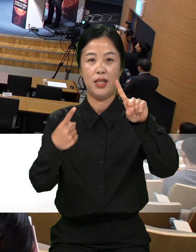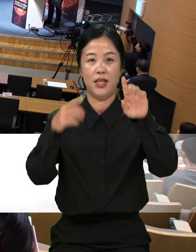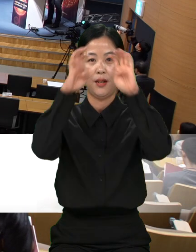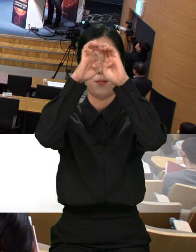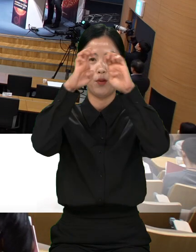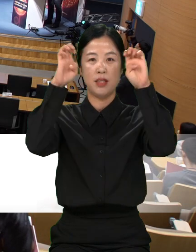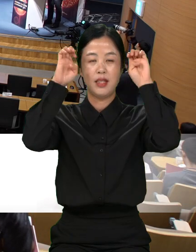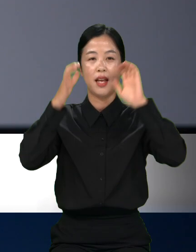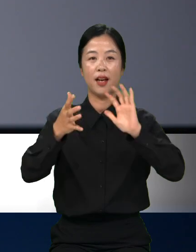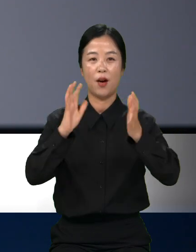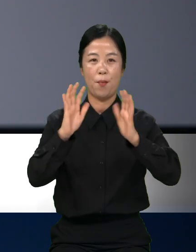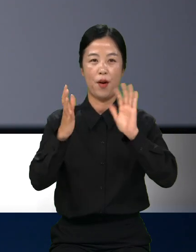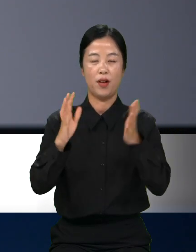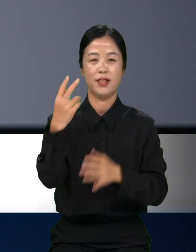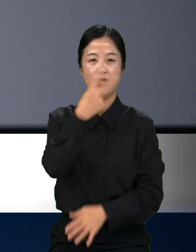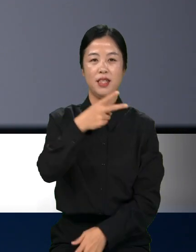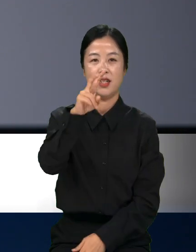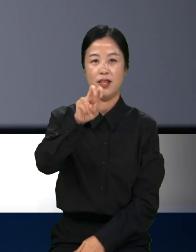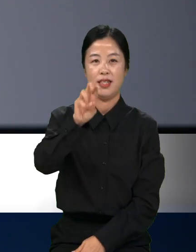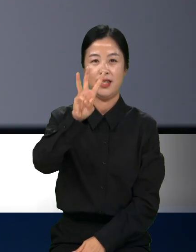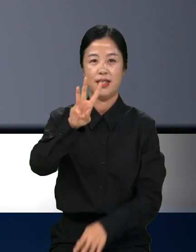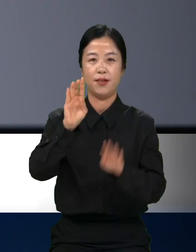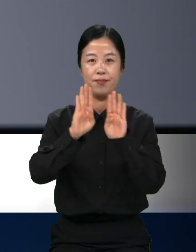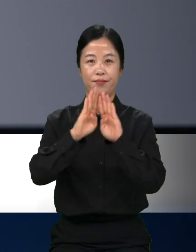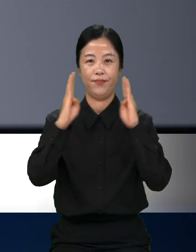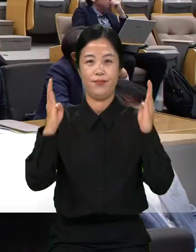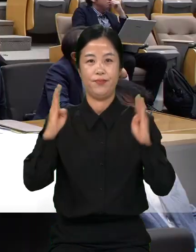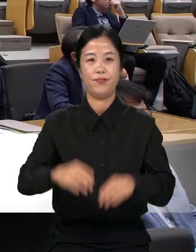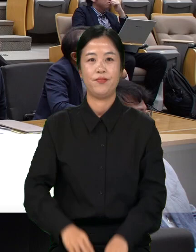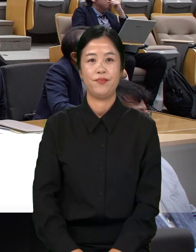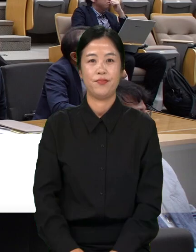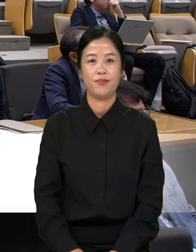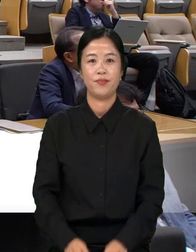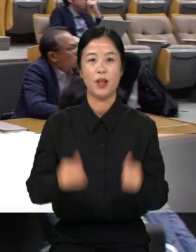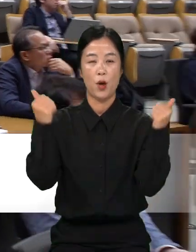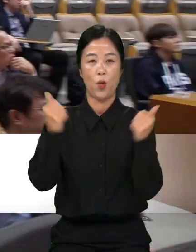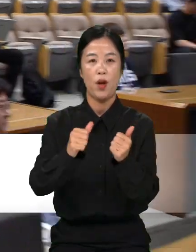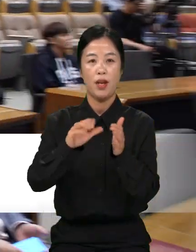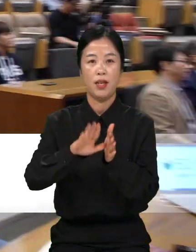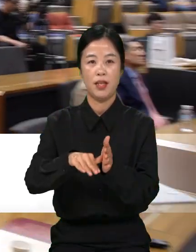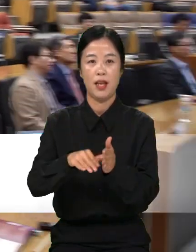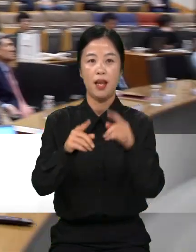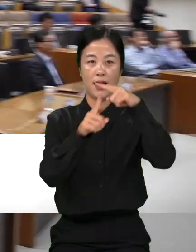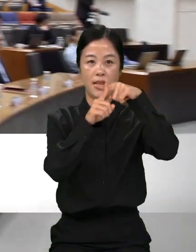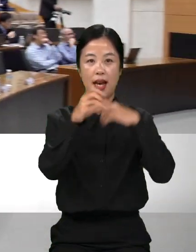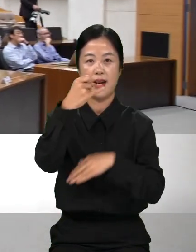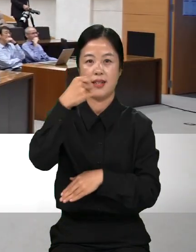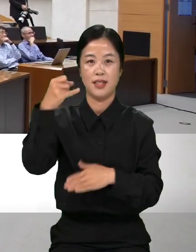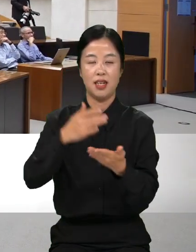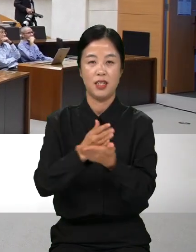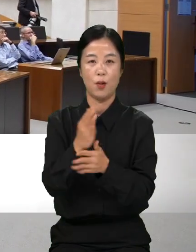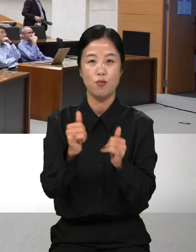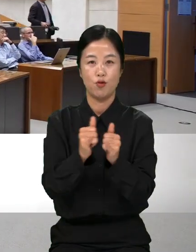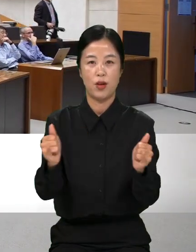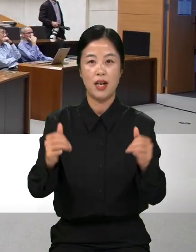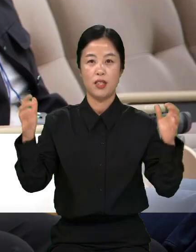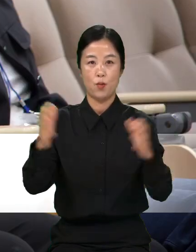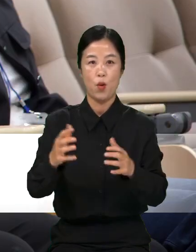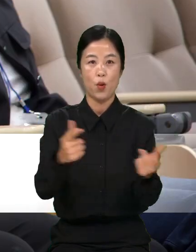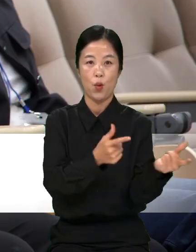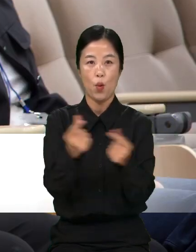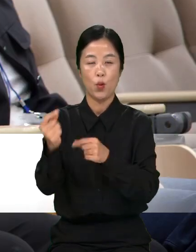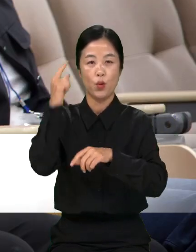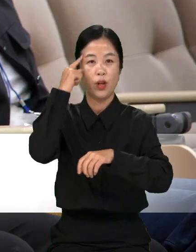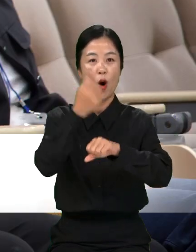지난 1일 포스텍 시그니처 컨퍼런스 20232 개막했습니다 이번 국제 회의에는 양자 분야 전문가들이